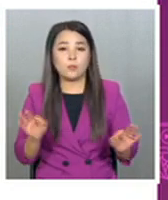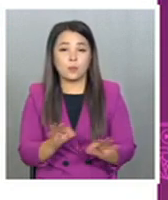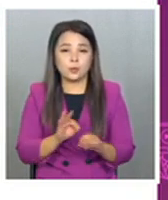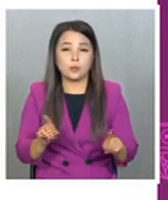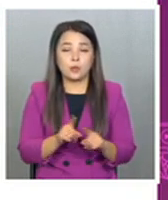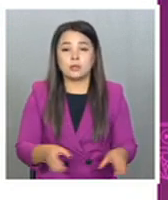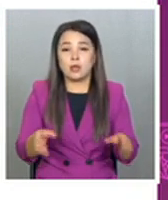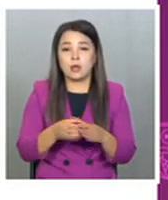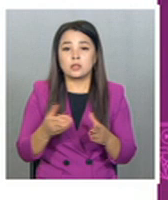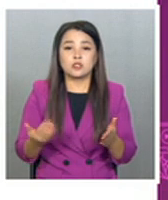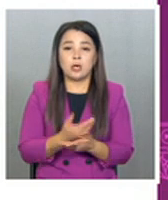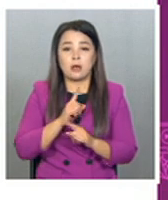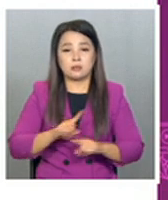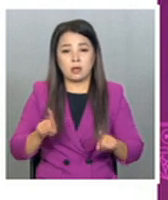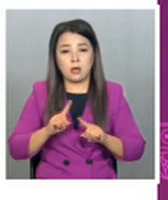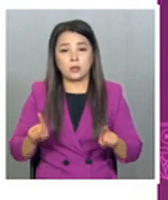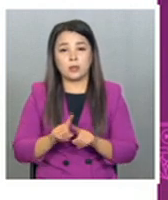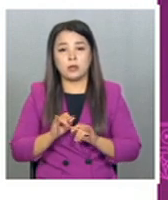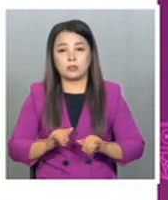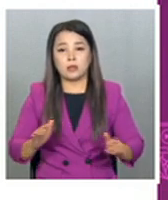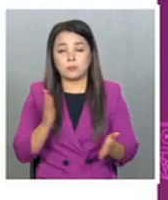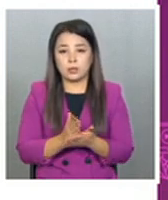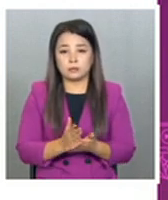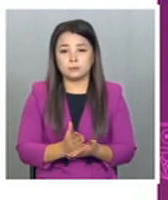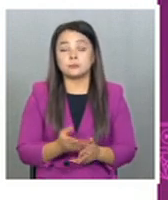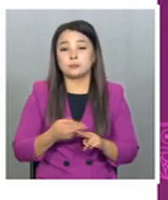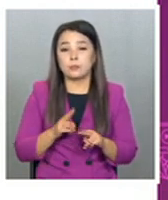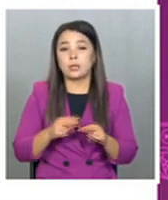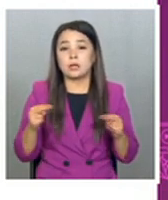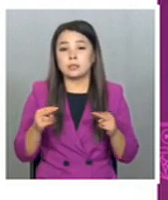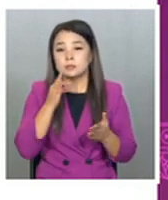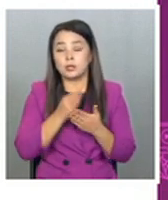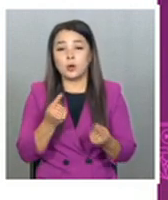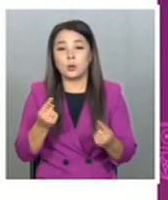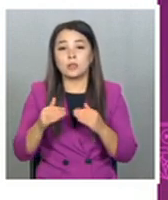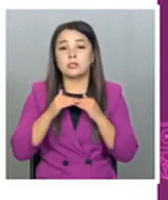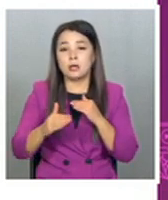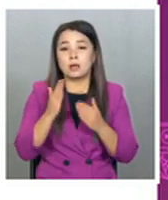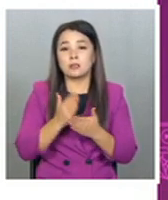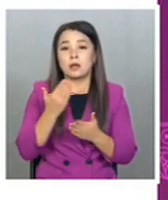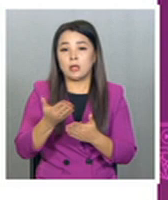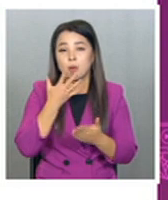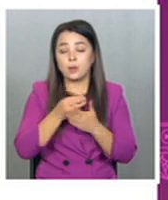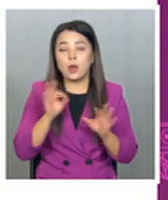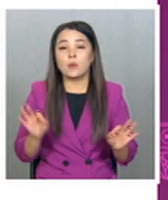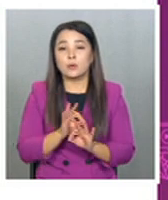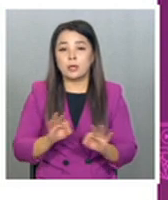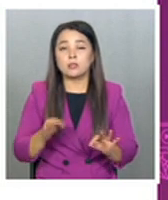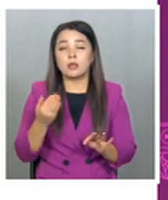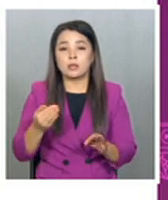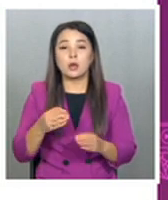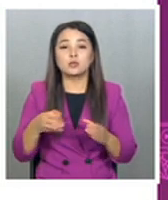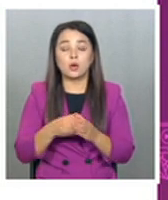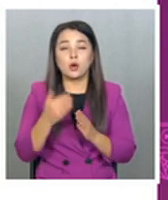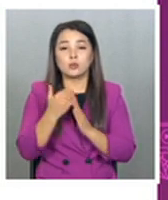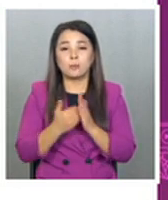өнерінде жаңашылдықтар белең алып келеді. Оған дәлел ұлы даланың фольклоры мен әуендері жобасының